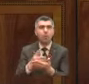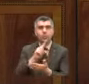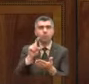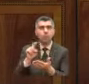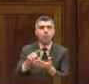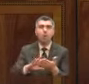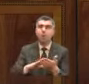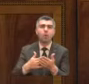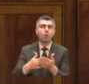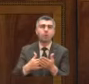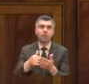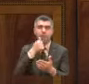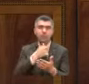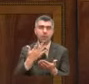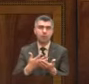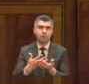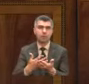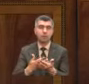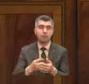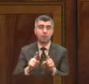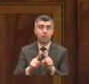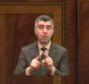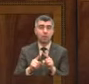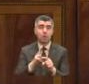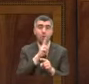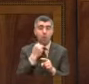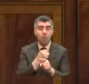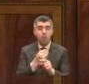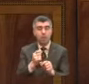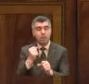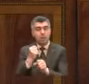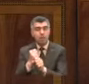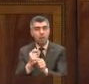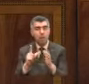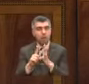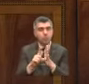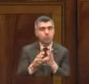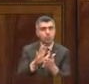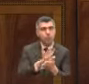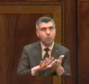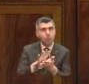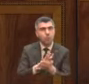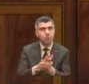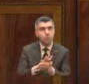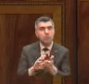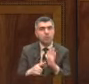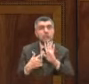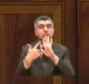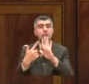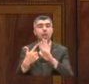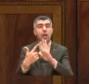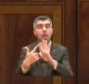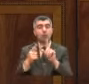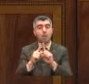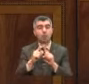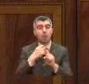المحليه، كاين في كل شيء. طبعا الدور ديال الدوله ديال الحكومه كدير قوانين وكدير اجهزه. اليوم كاين هذا القطاع هذا فيه سبعه ديال البيئه، فيها سبعه